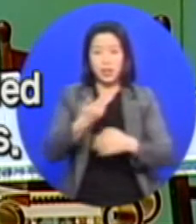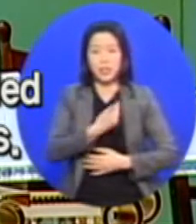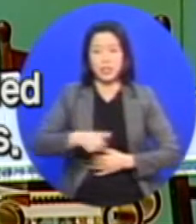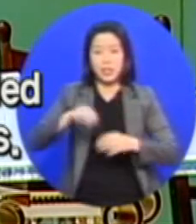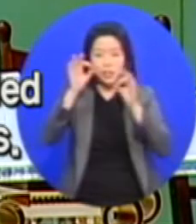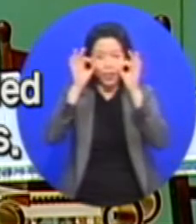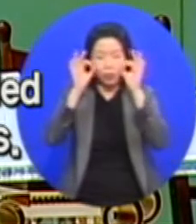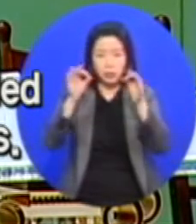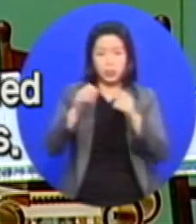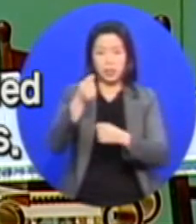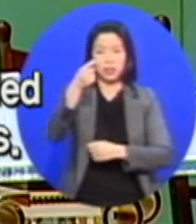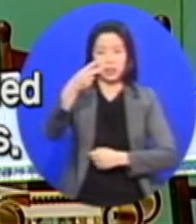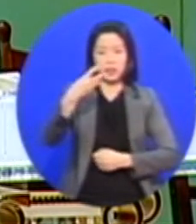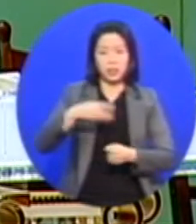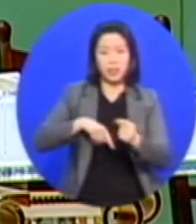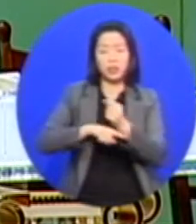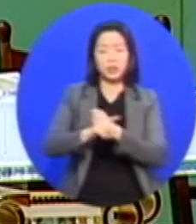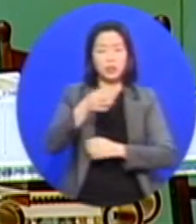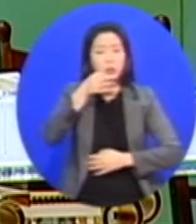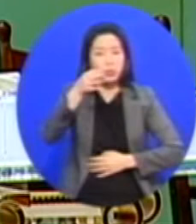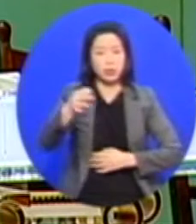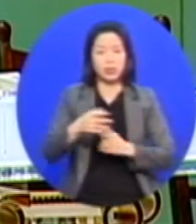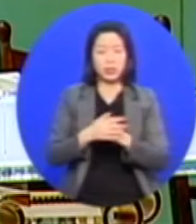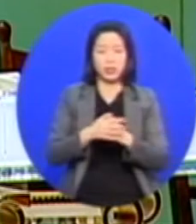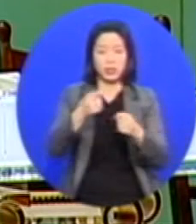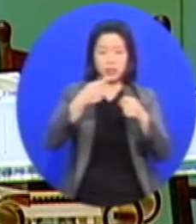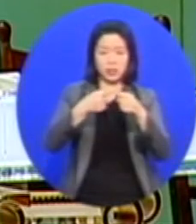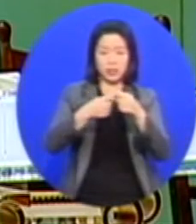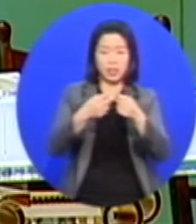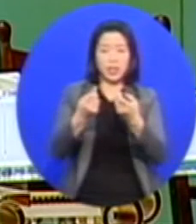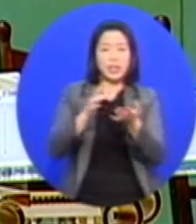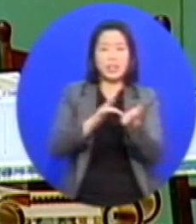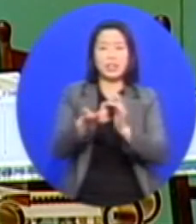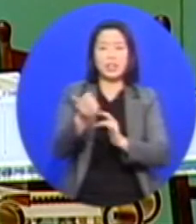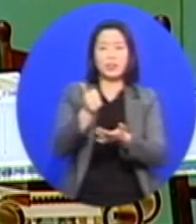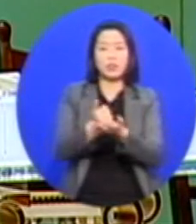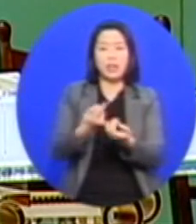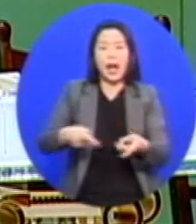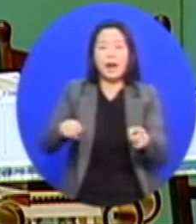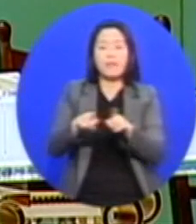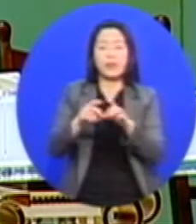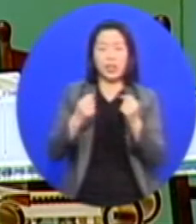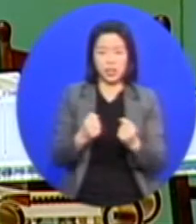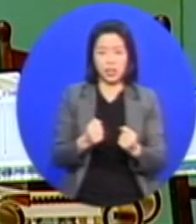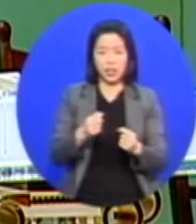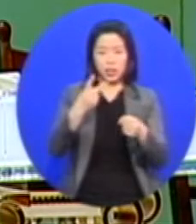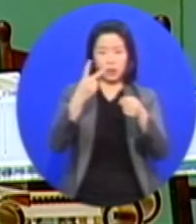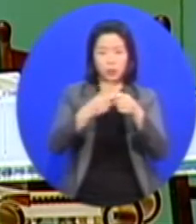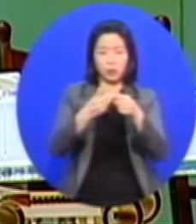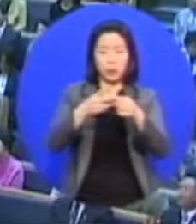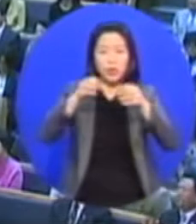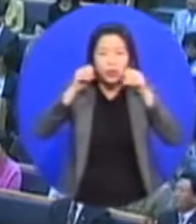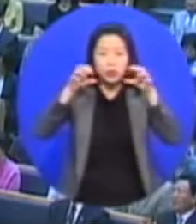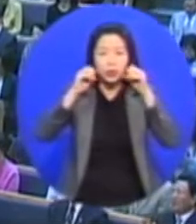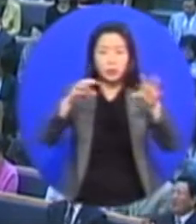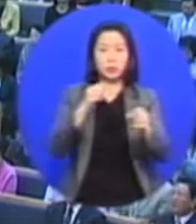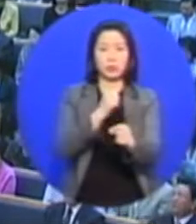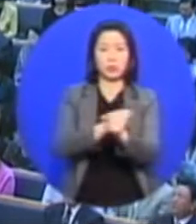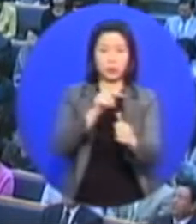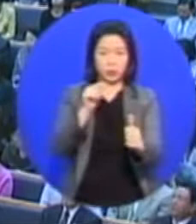세 가지 뜻으로 부르셨어요 첫째는 예수님과 함께 있게 하시고 두번째는 전도도 하게